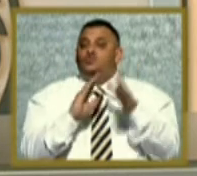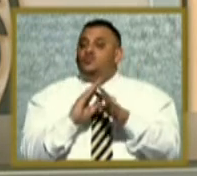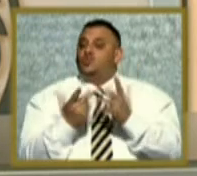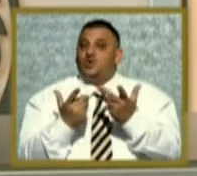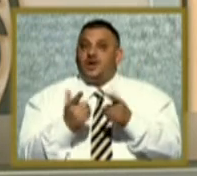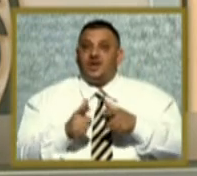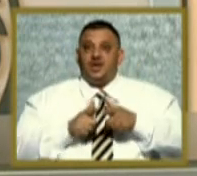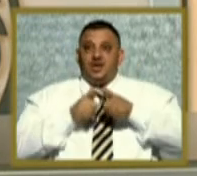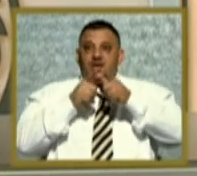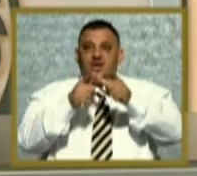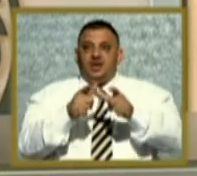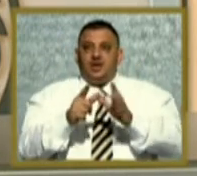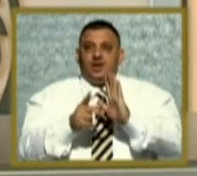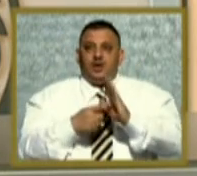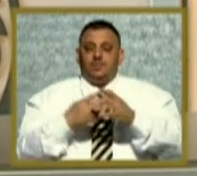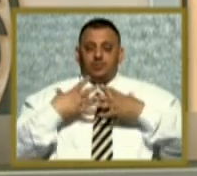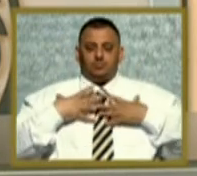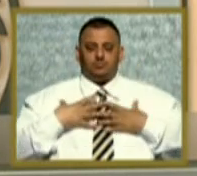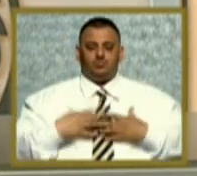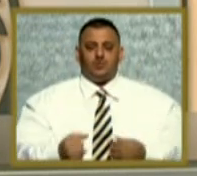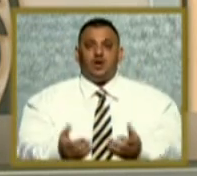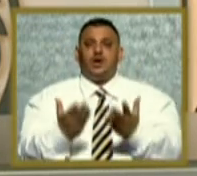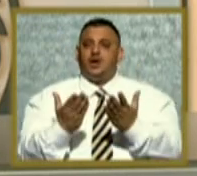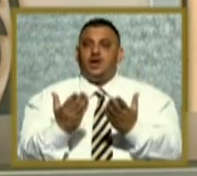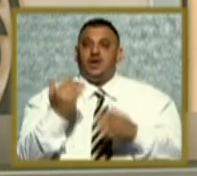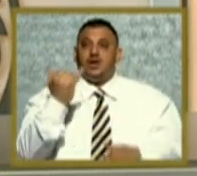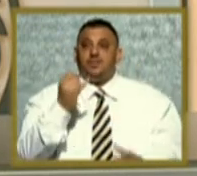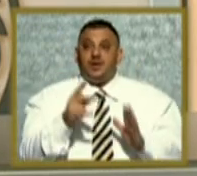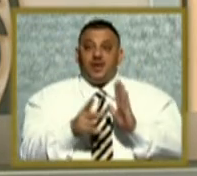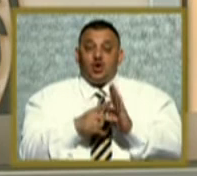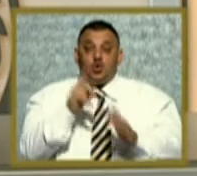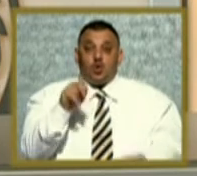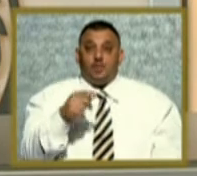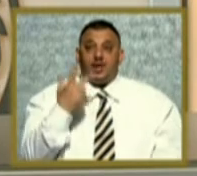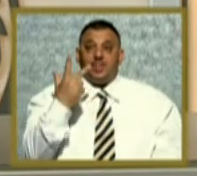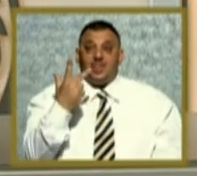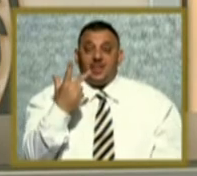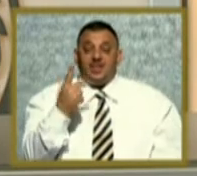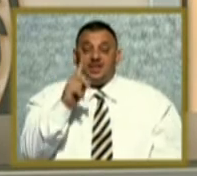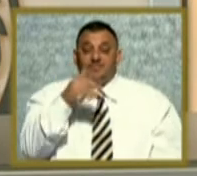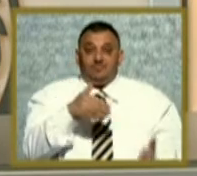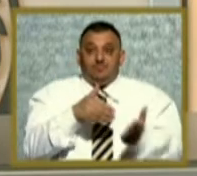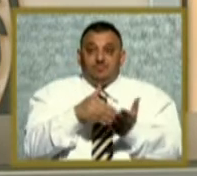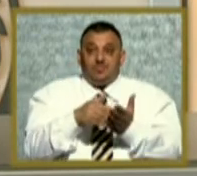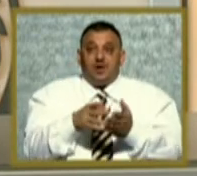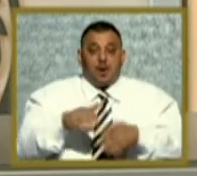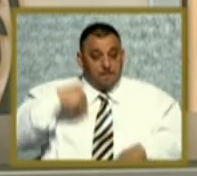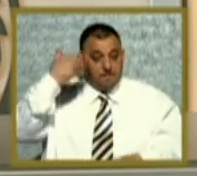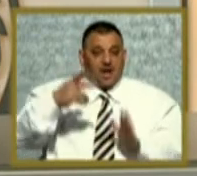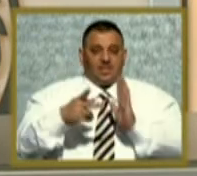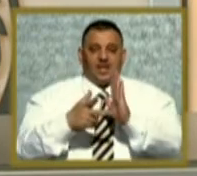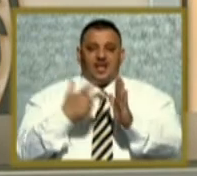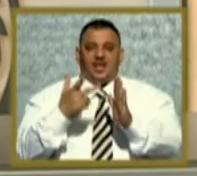يا أختي أم أحمد، ما عليها إلا العافية إن شاء الله، ما عليها إلا العافية. بالنسبة لها ما دام أنها معذورة فهي تقضي إن شاء الله